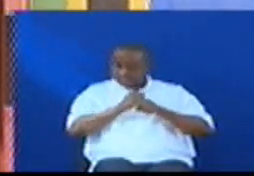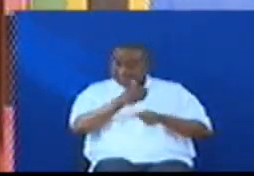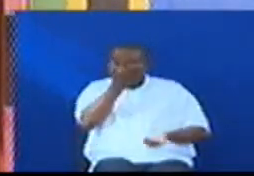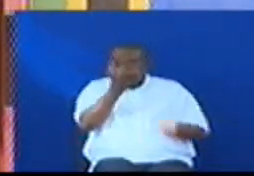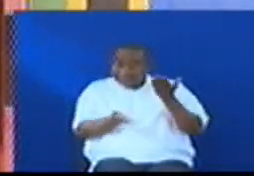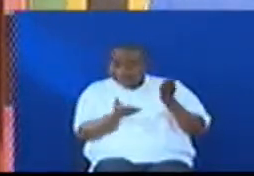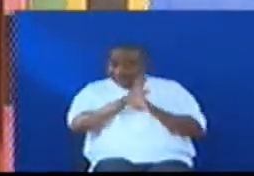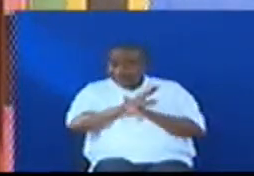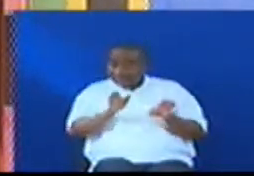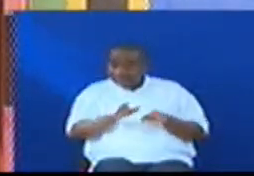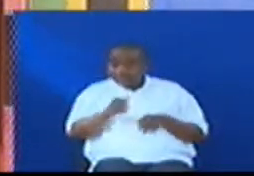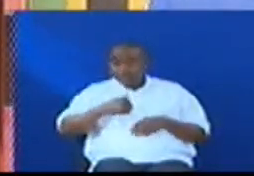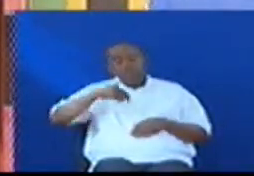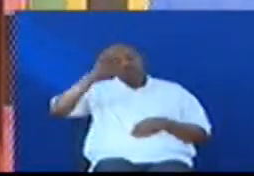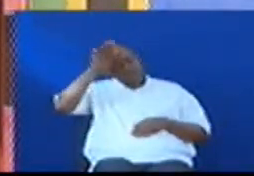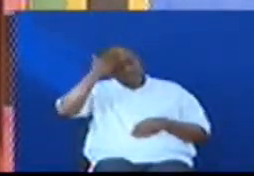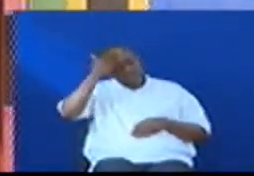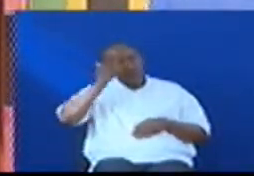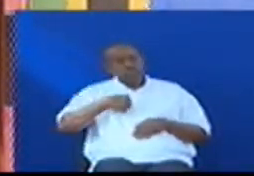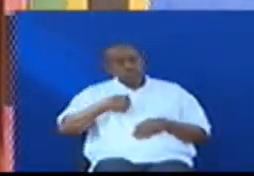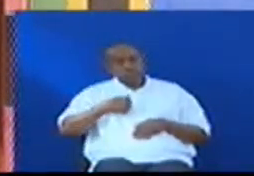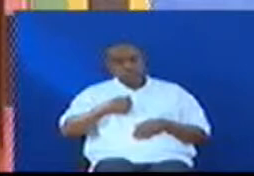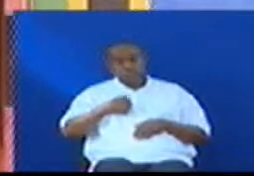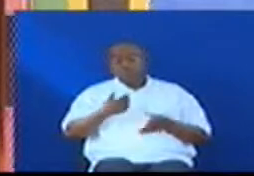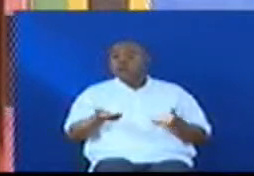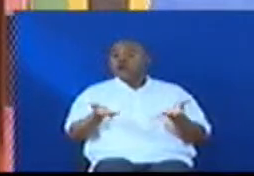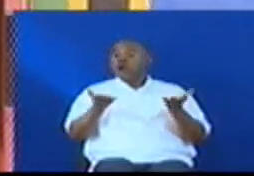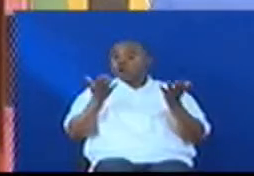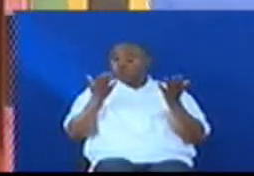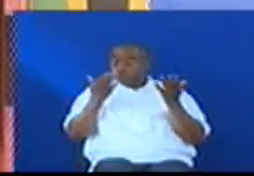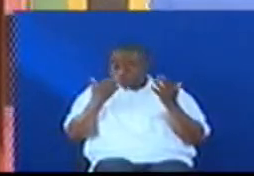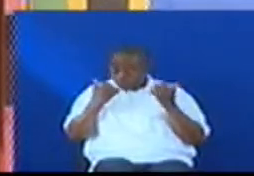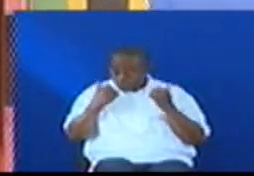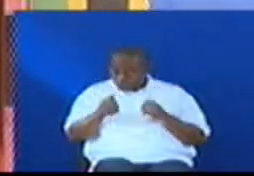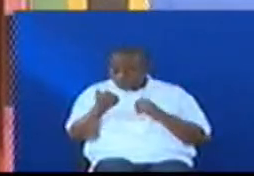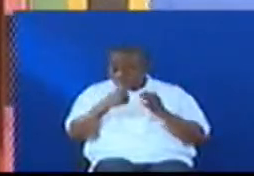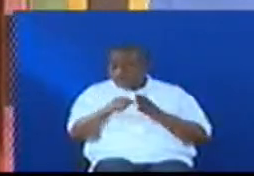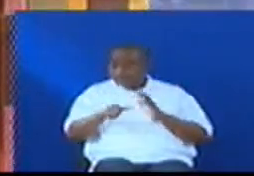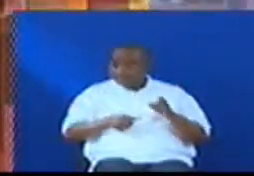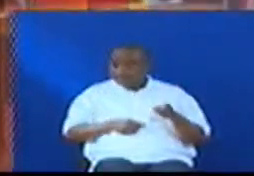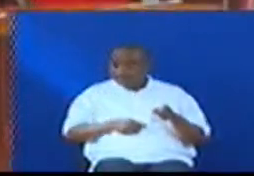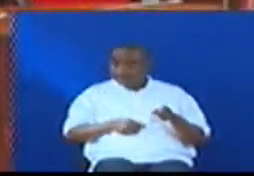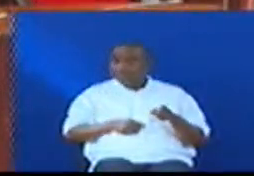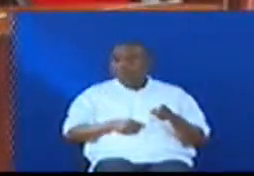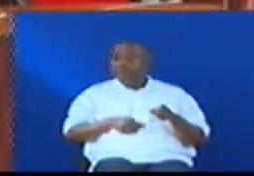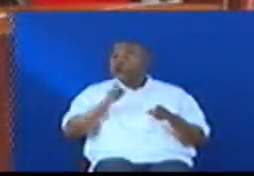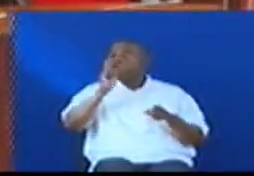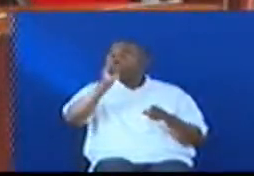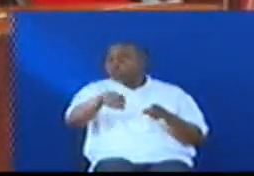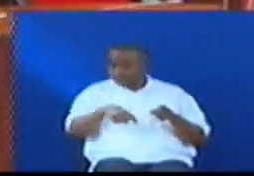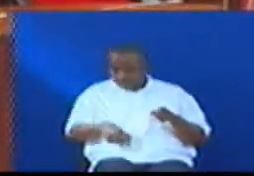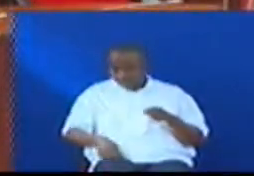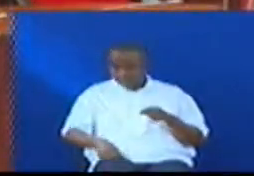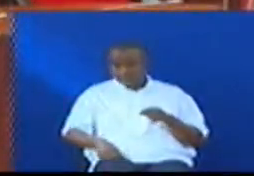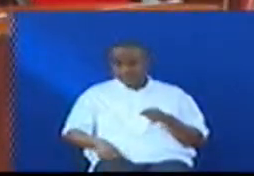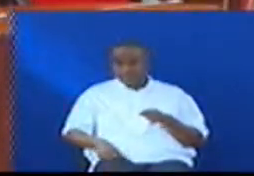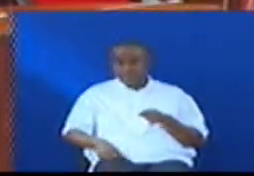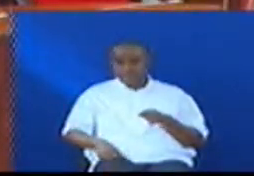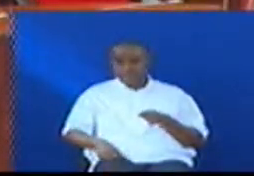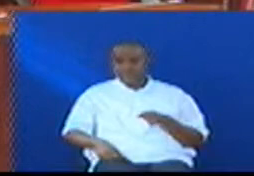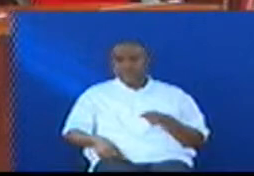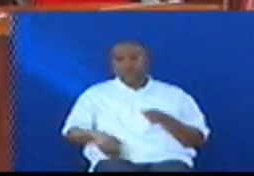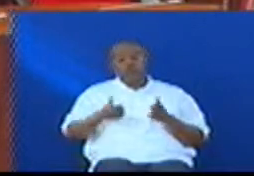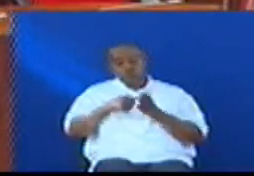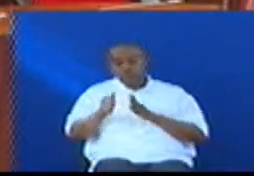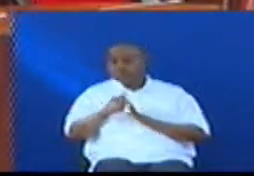evaluation, tunajua uwezo wa madeni, mzigo wa madeni na uwezo wa kulipa